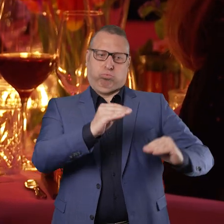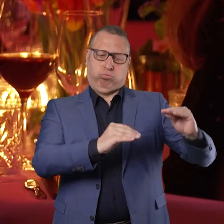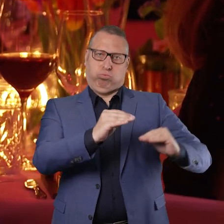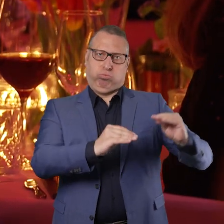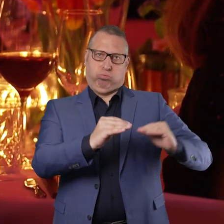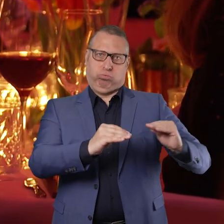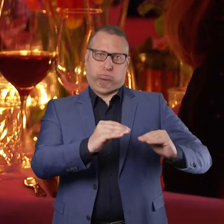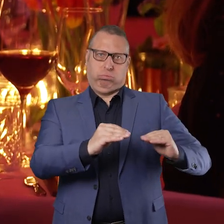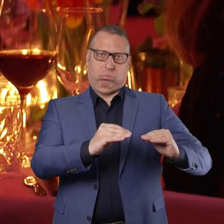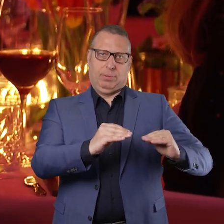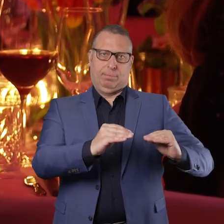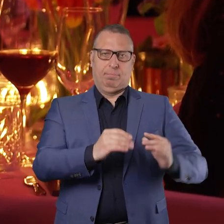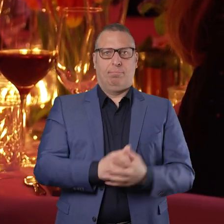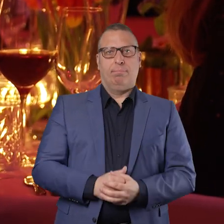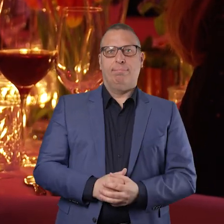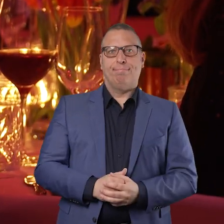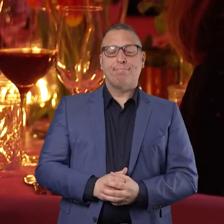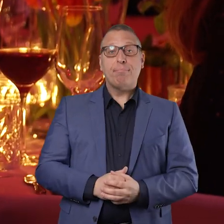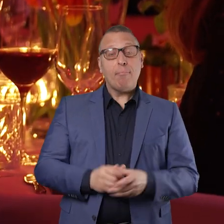verteilen.